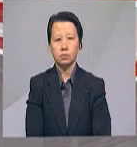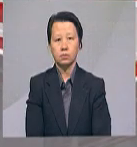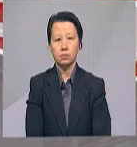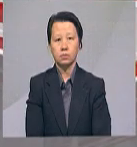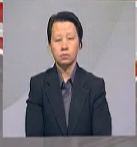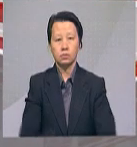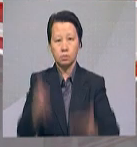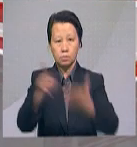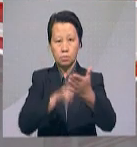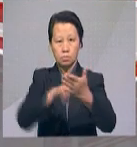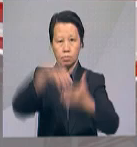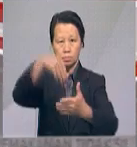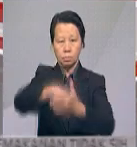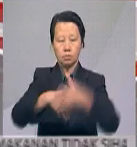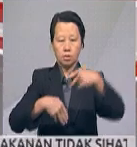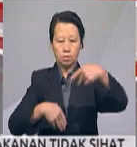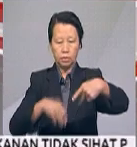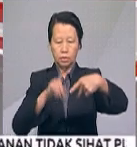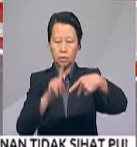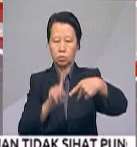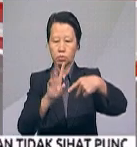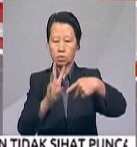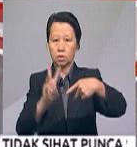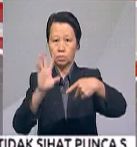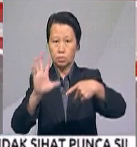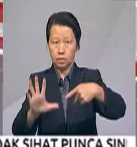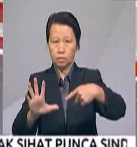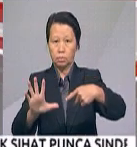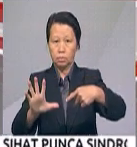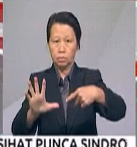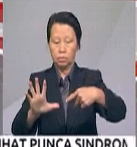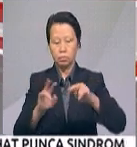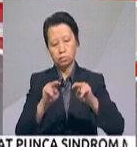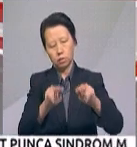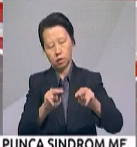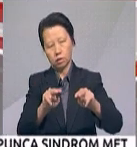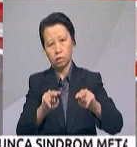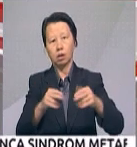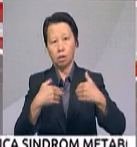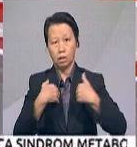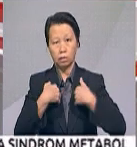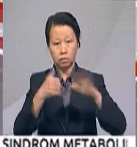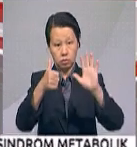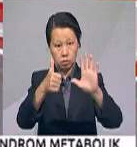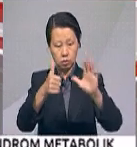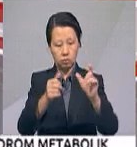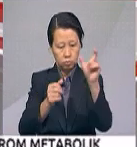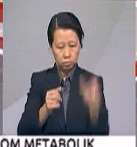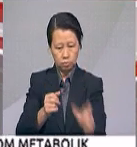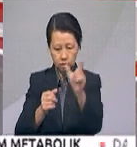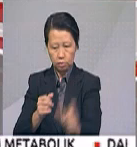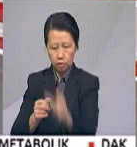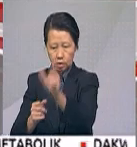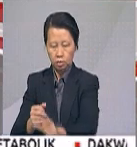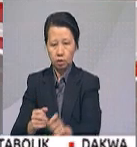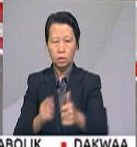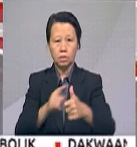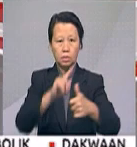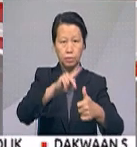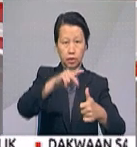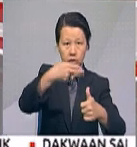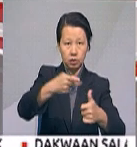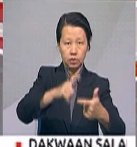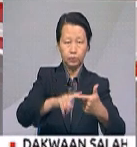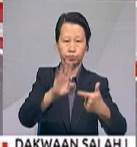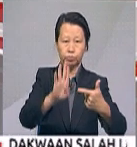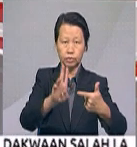Pilihan raya kecil PRK Parlimen Tanjung Piai P165 menyaksikan pertembungan enam penjuru antara calon Pakatan Harapan